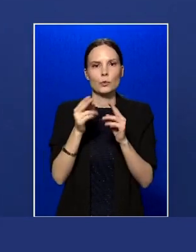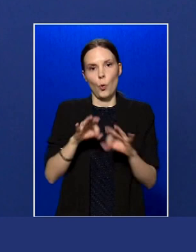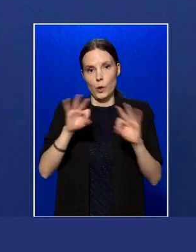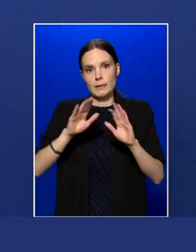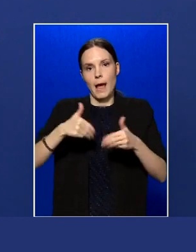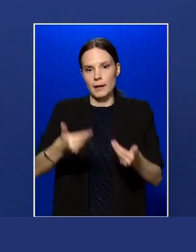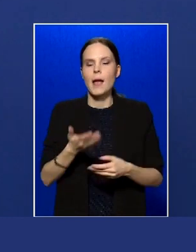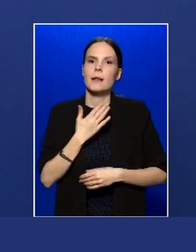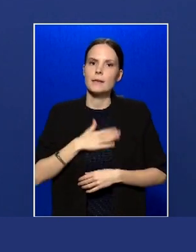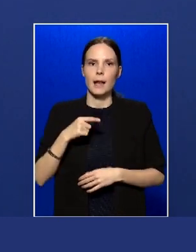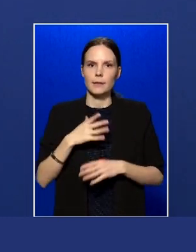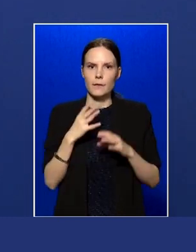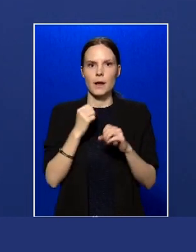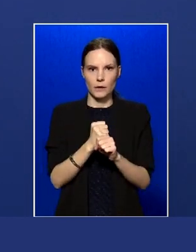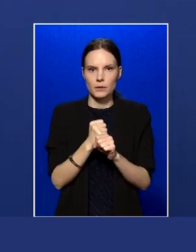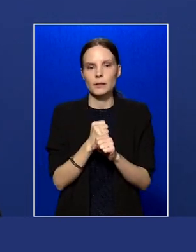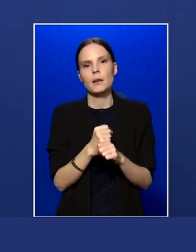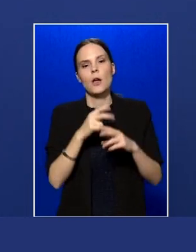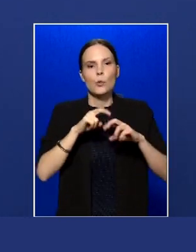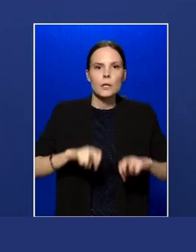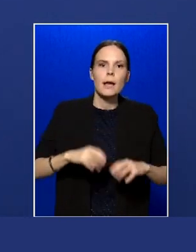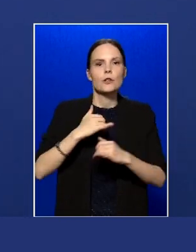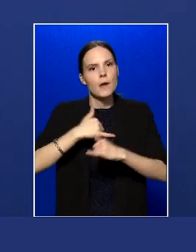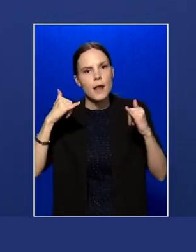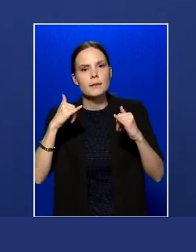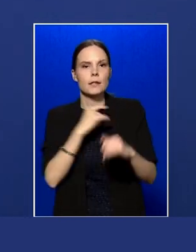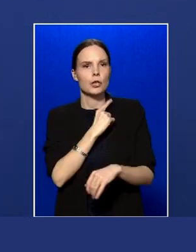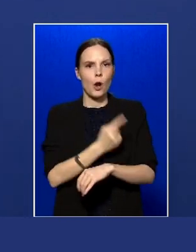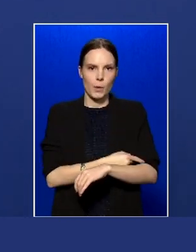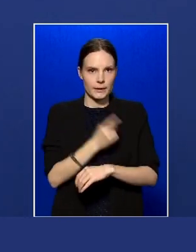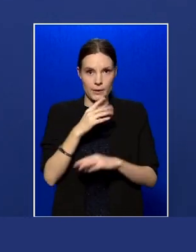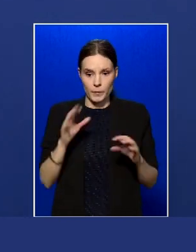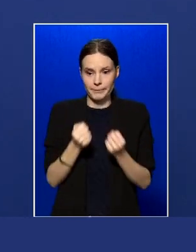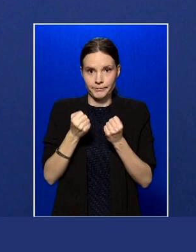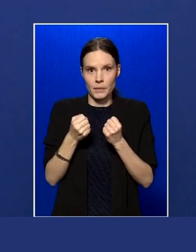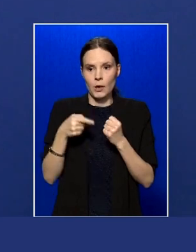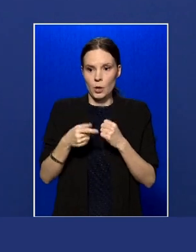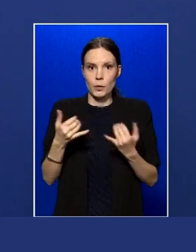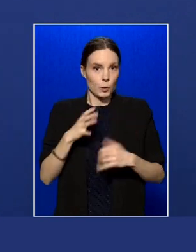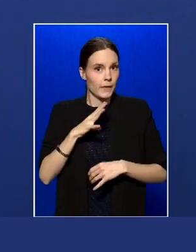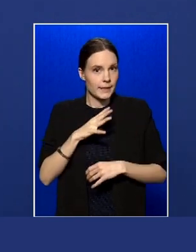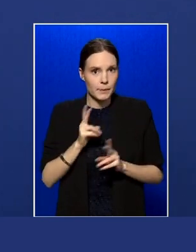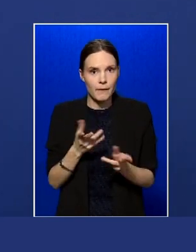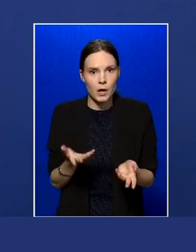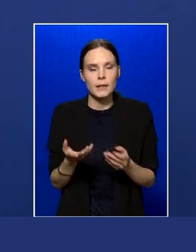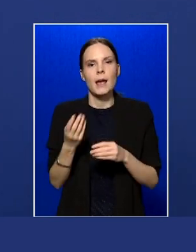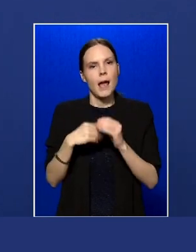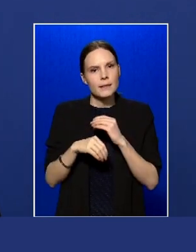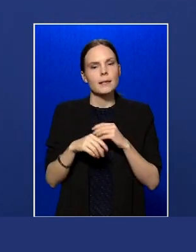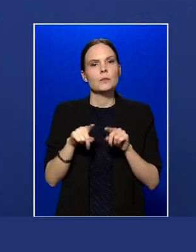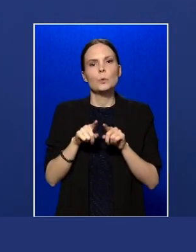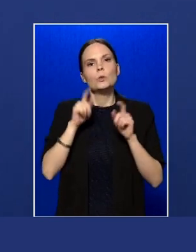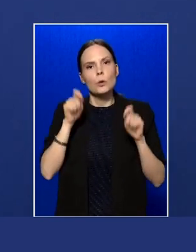ezt továbbra is szeretnénk fenntartani, a kutatásfejlesztési kapacitások, amelyek kialakultak, itt most veszélybe kerülhetnek, ezért úgy döntöttünk, hogy